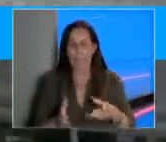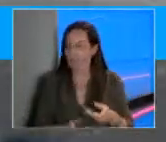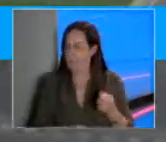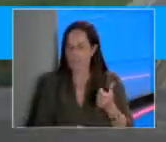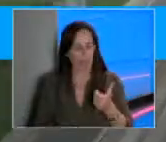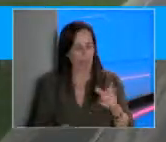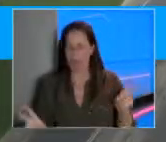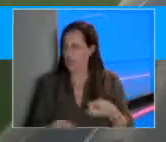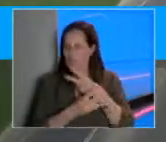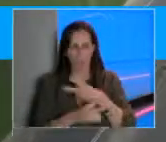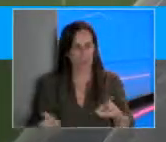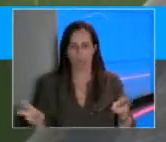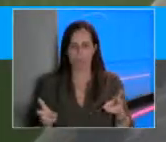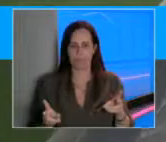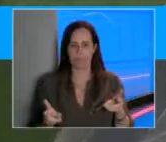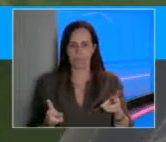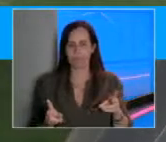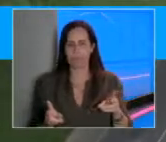כמעט בלתי אפשרי